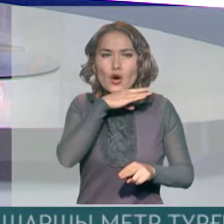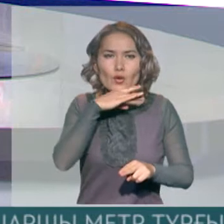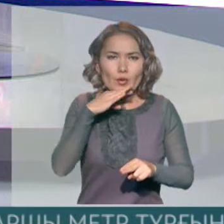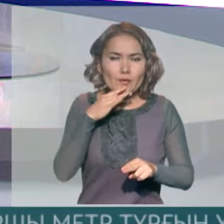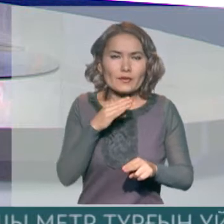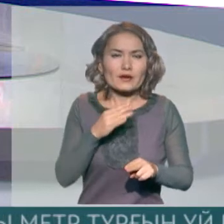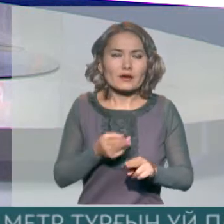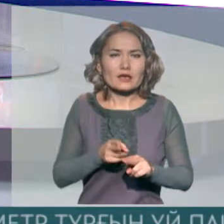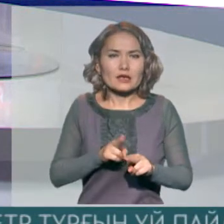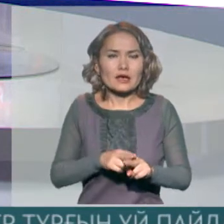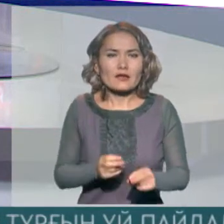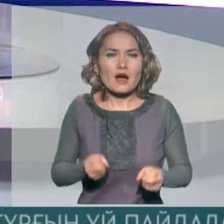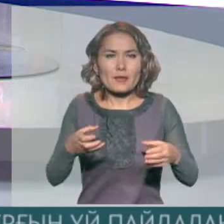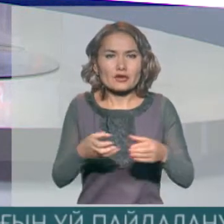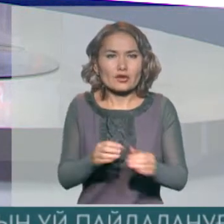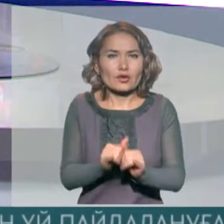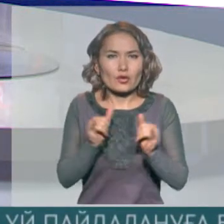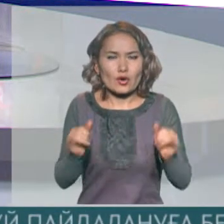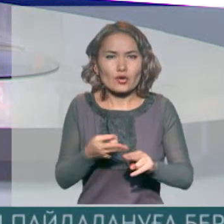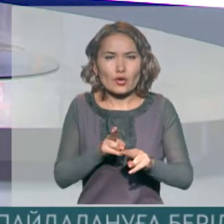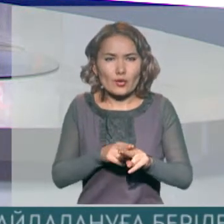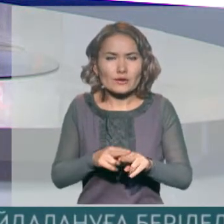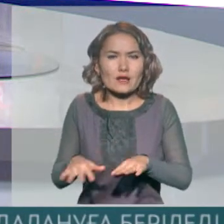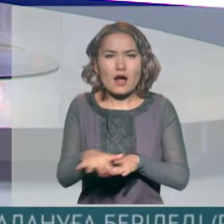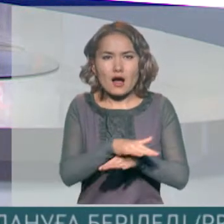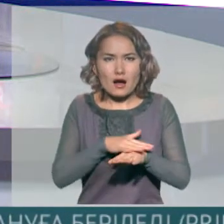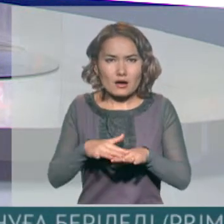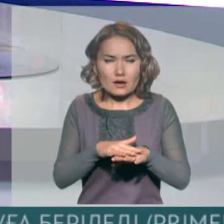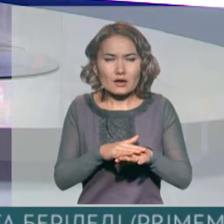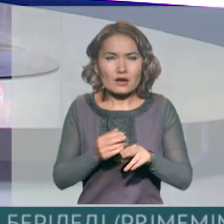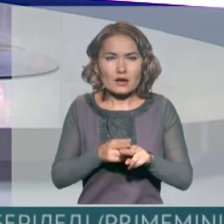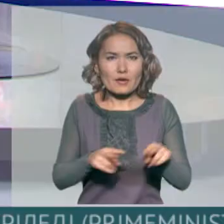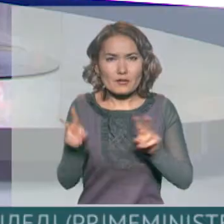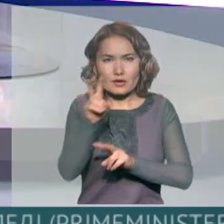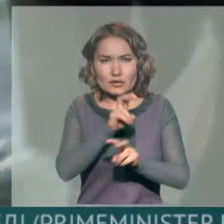келеді. Нәтижесінде пиғылы жат ондаған күдікті ұсталған. Тілші әңгімелейді.